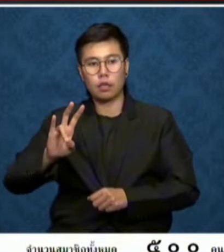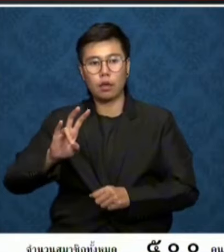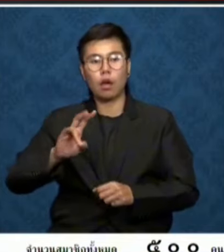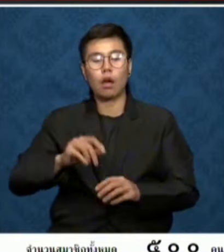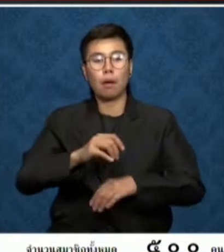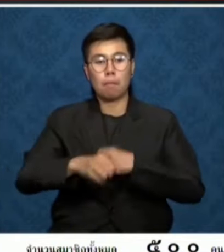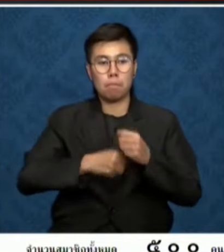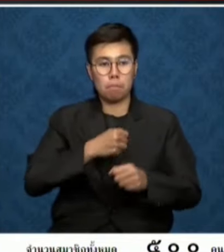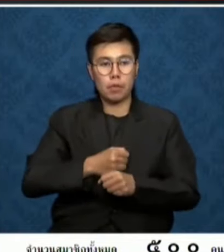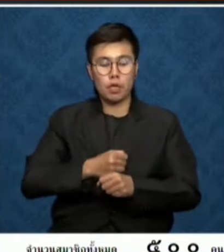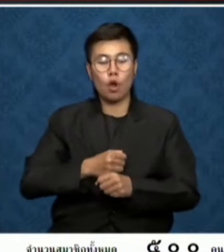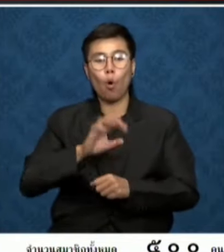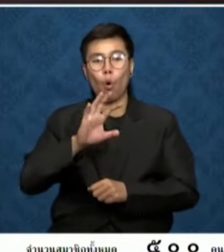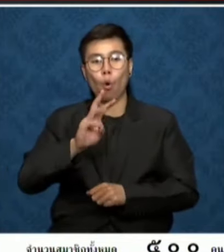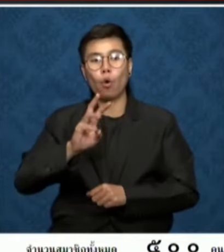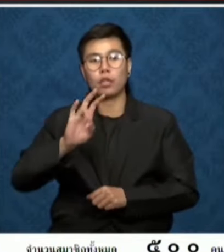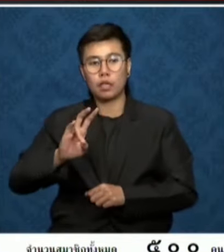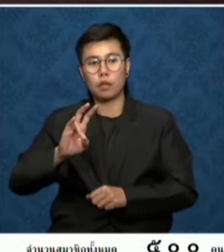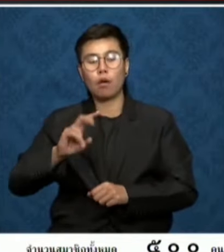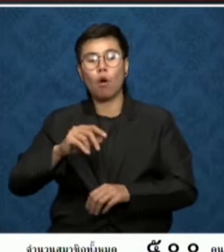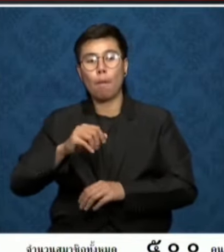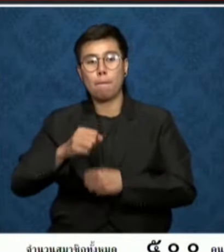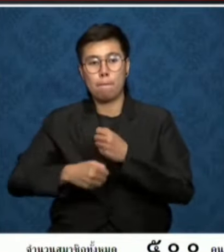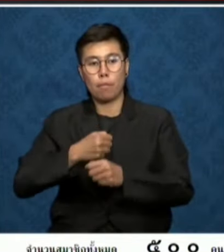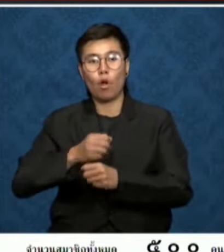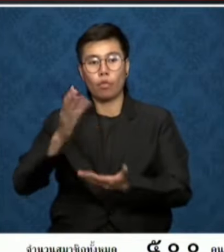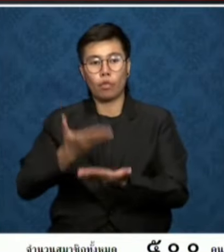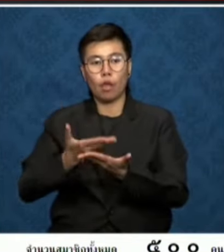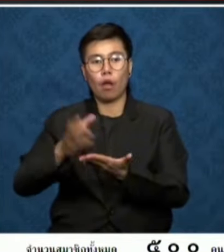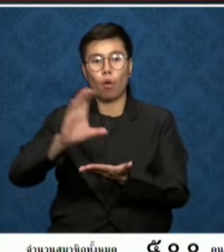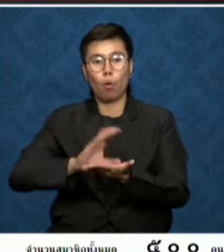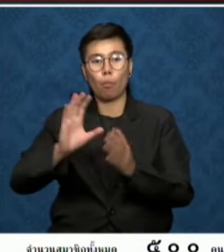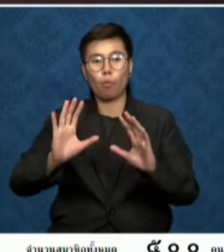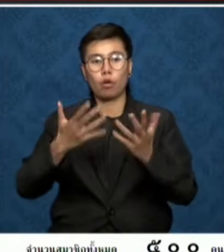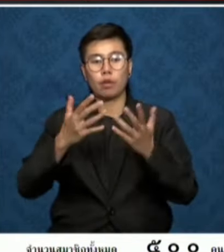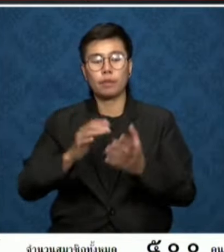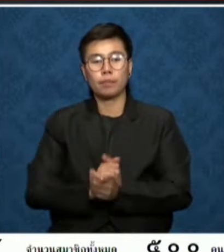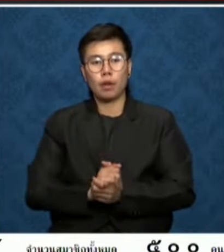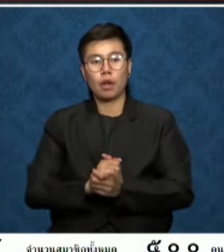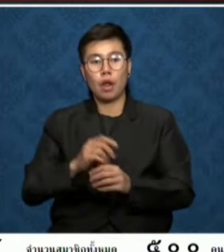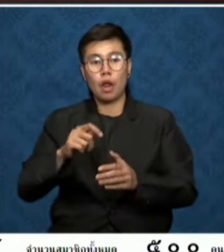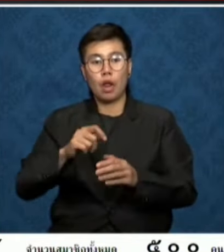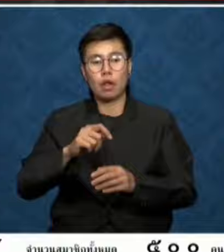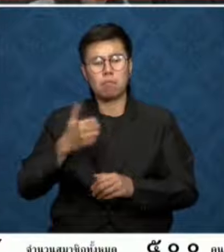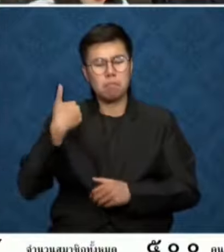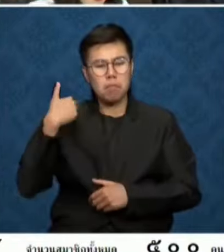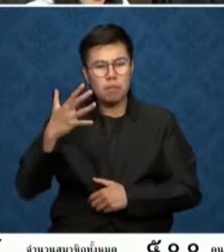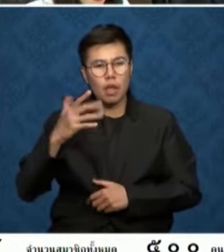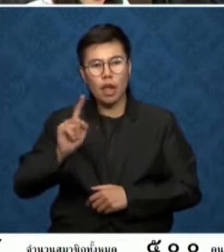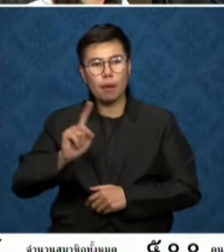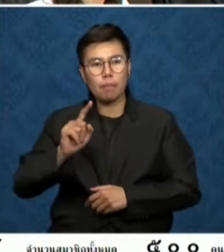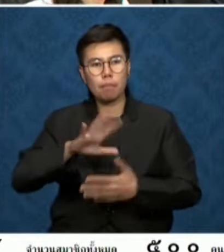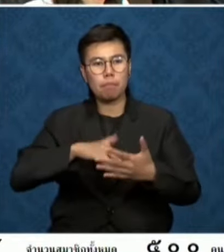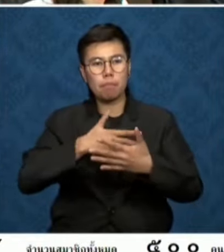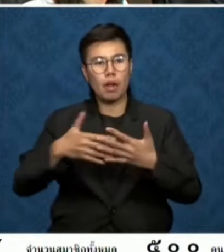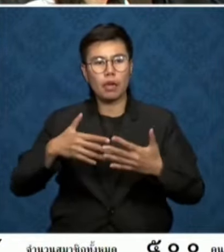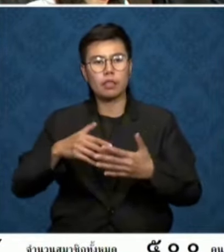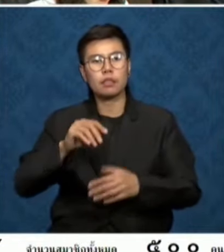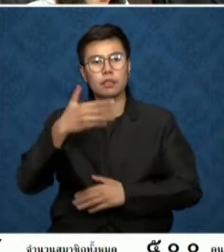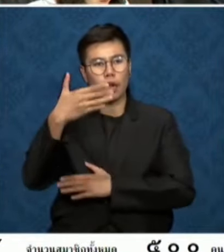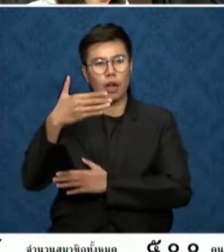67พอดีค่ะท่านประธานดังนั้นมันจึงไม่มีความสมเหตุสมผลใดๆเลยค่ะ ที่แผนพลังงานชาติก็ยังไม่ออกน